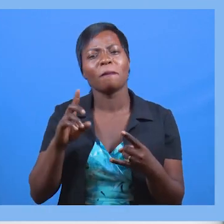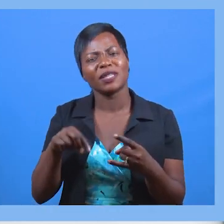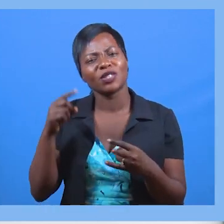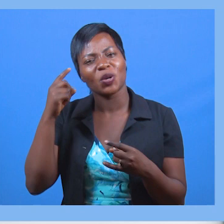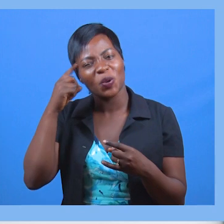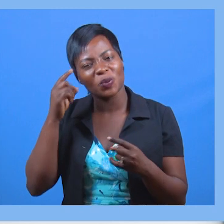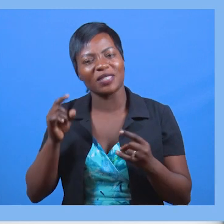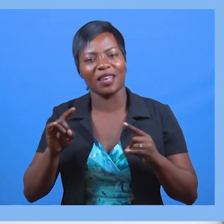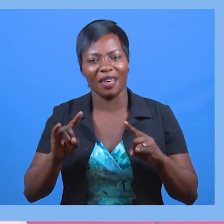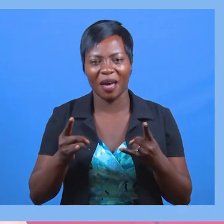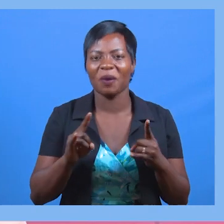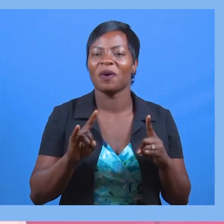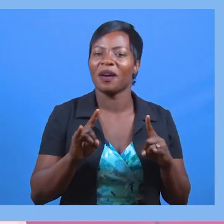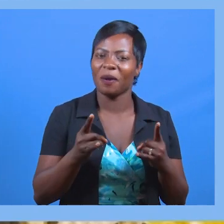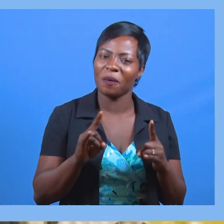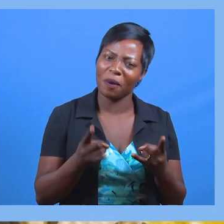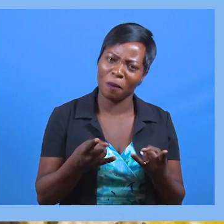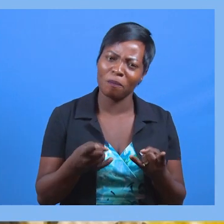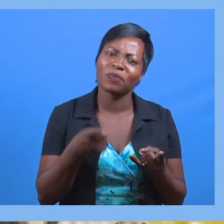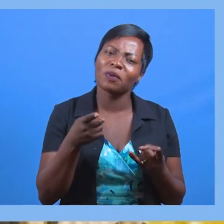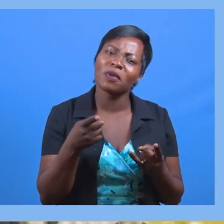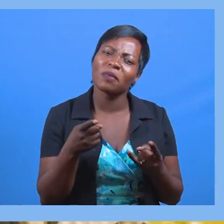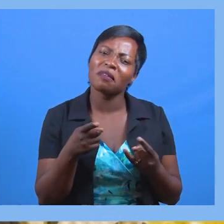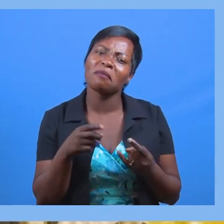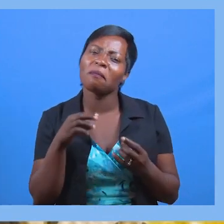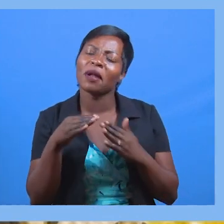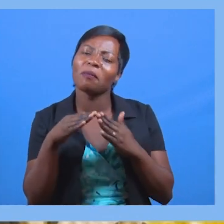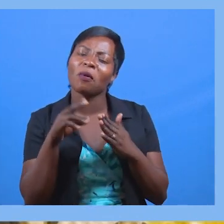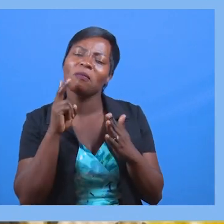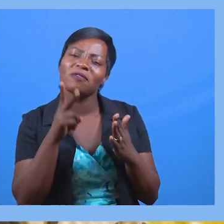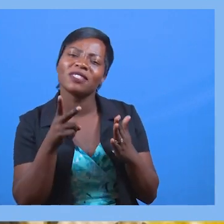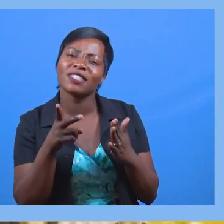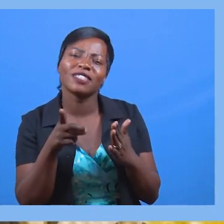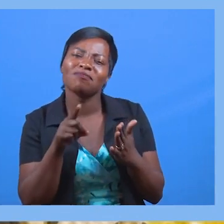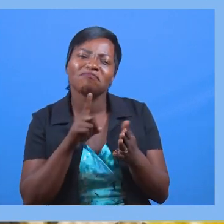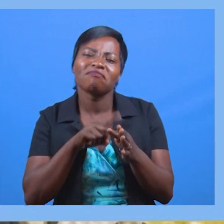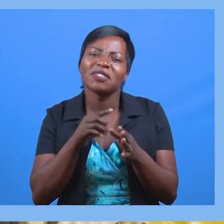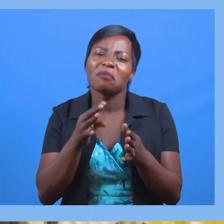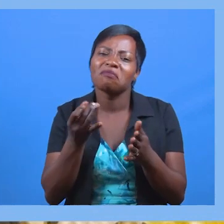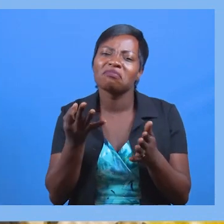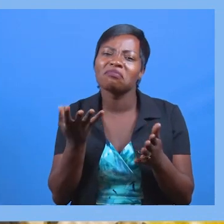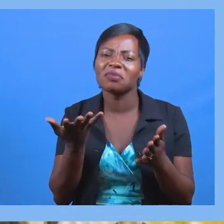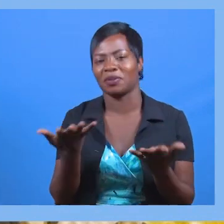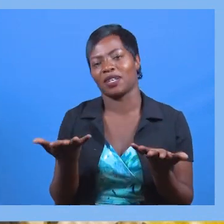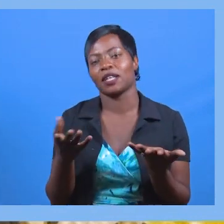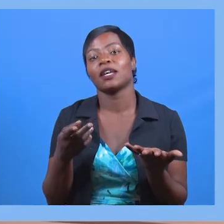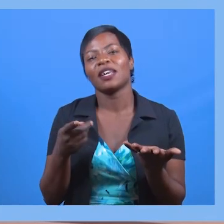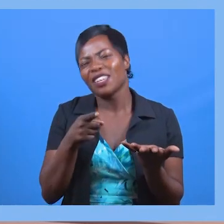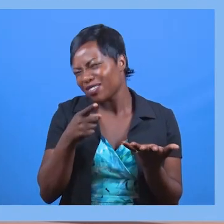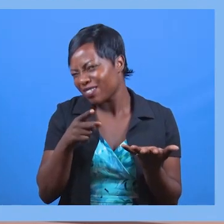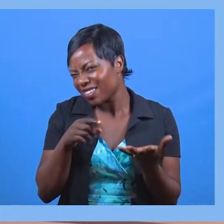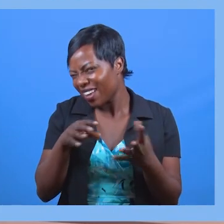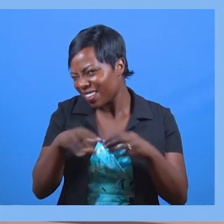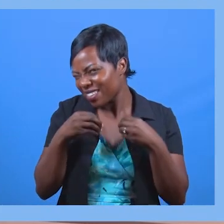kutobvunza nemwoyo wese kuti muri kugara nguva yakadini muchida kuona marongero. Zviri mutsika nemagariro